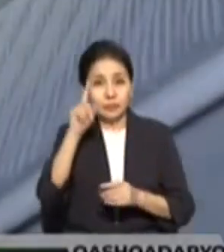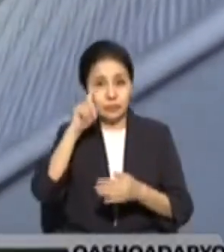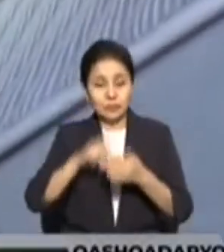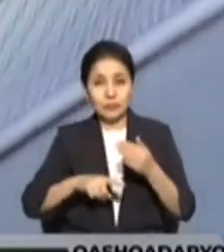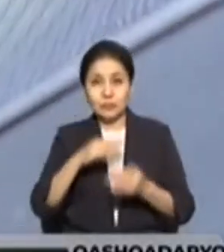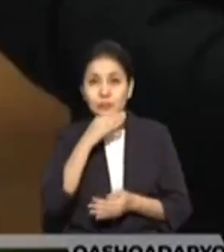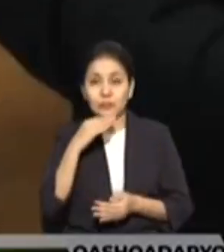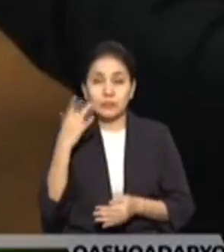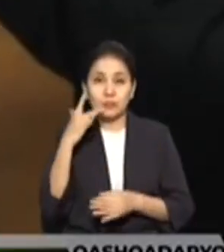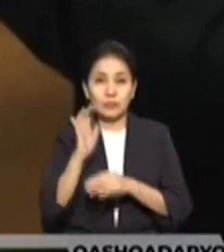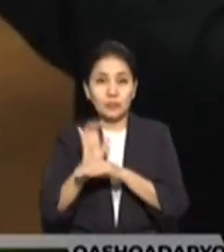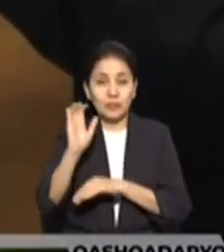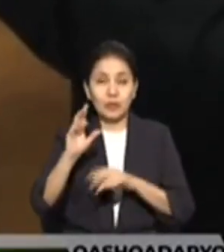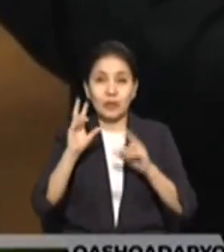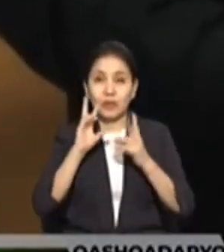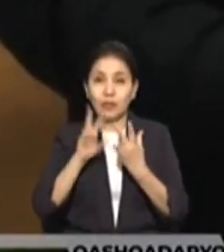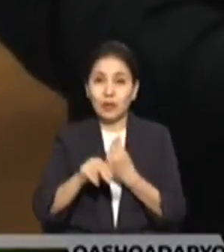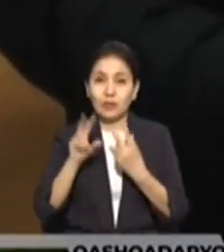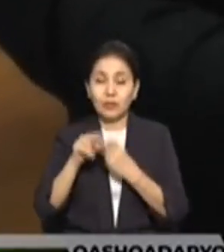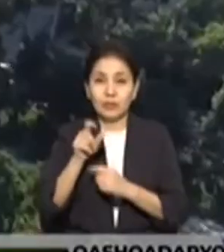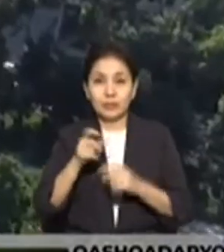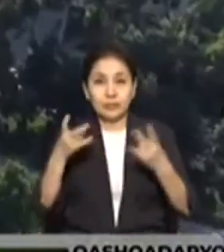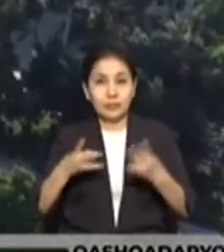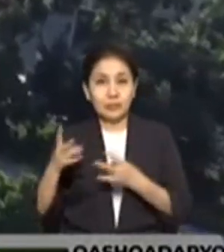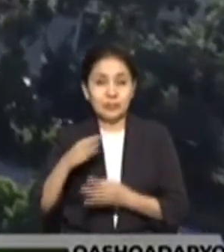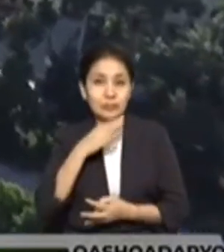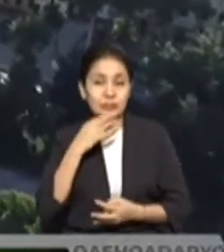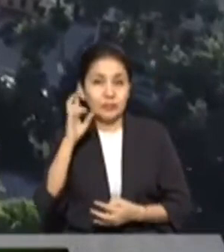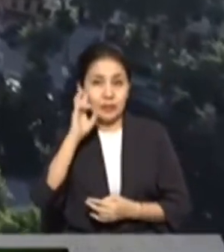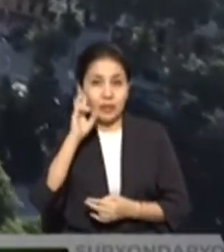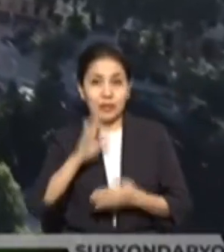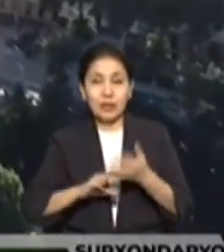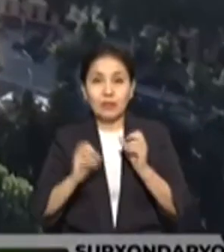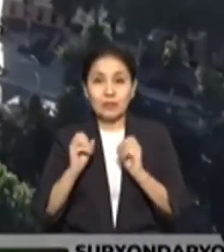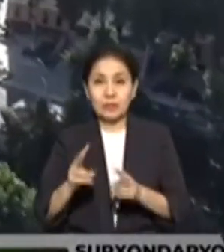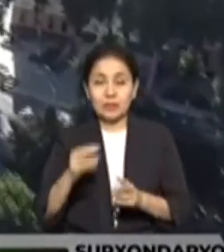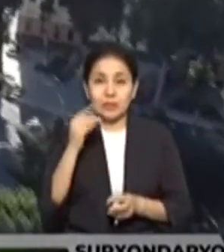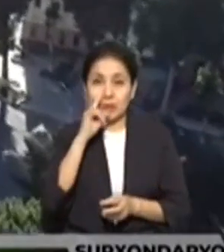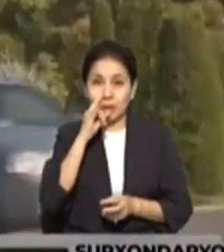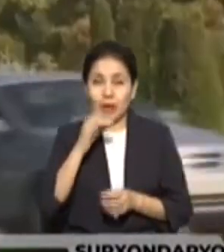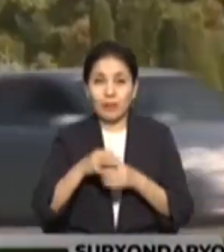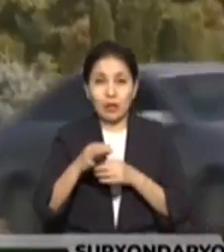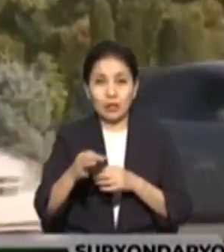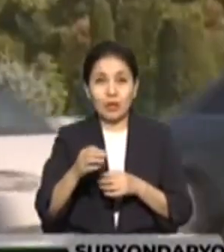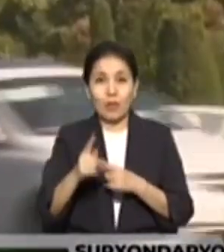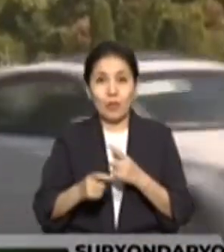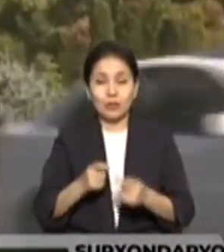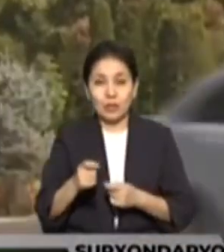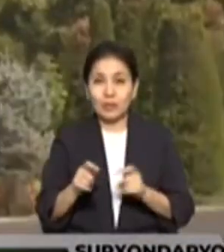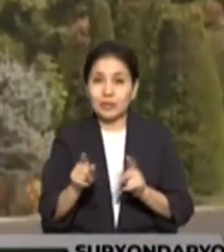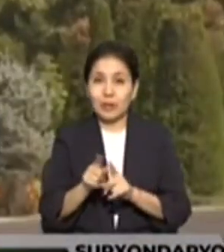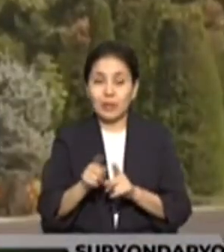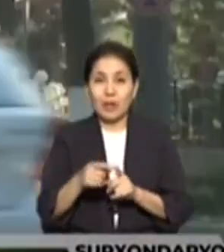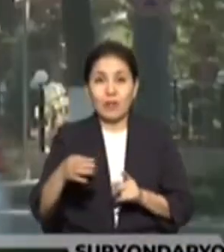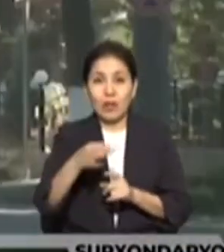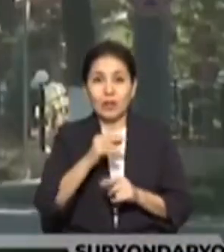fuqarolarni Amerikaga yuborishni va'da qilayotgan kimsalar uchrab turibdi. Xususan, Davlat xavfsizlik xizmatining Samarqand Samarqand viloyati bo'yicha boshqarmasi hamda